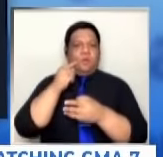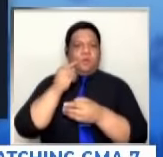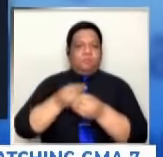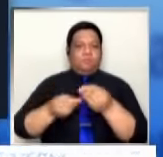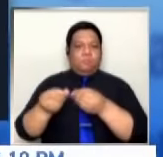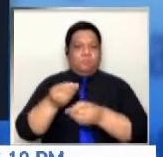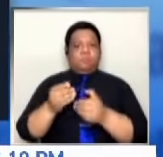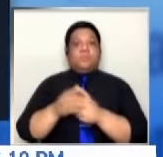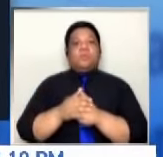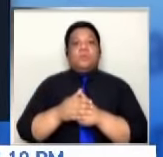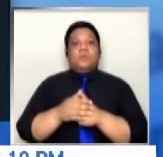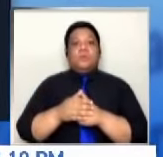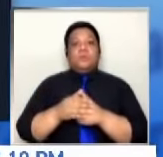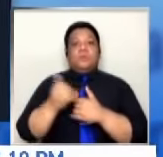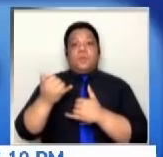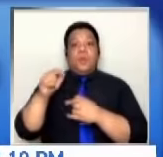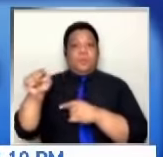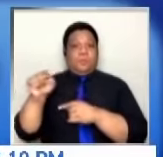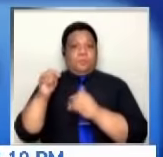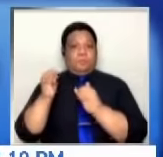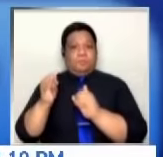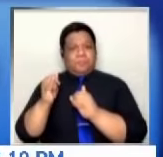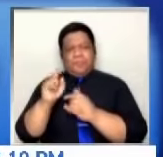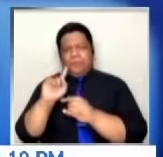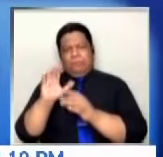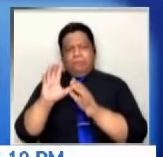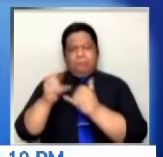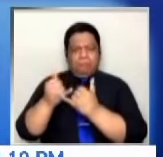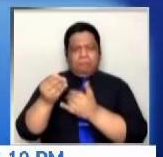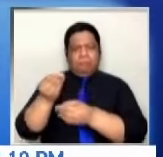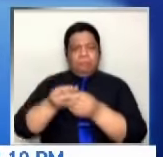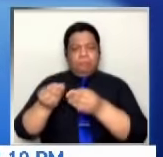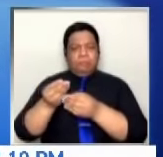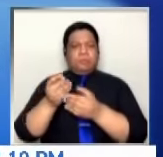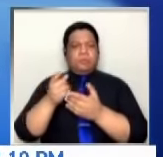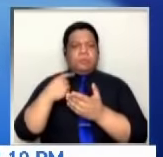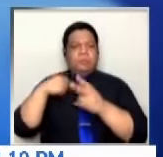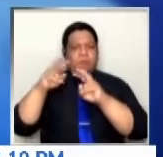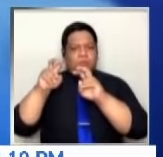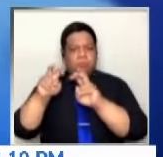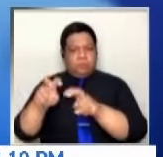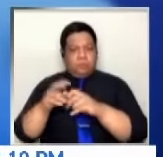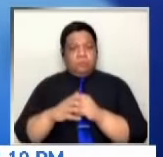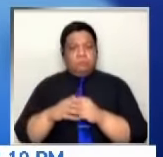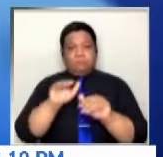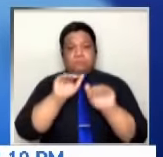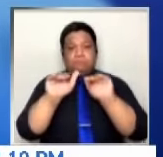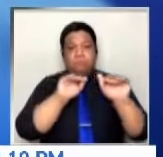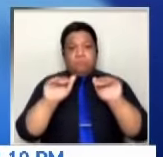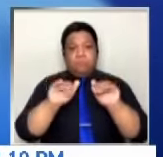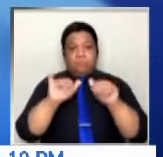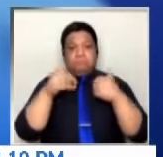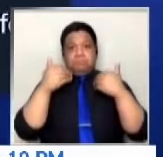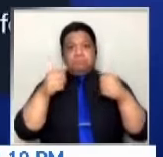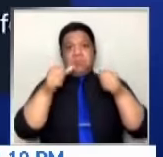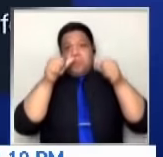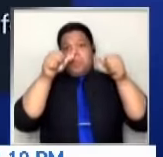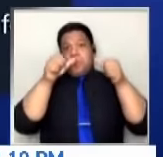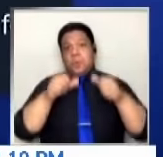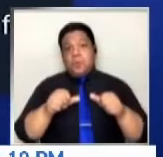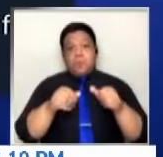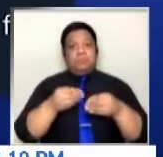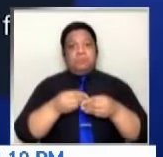operator ng e-wallet kay Ronnie para investigahan ang issue. Muling paalala mga kapuso, huwag ipopost o ipamimigay ang